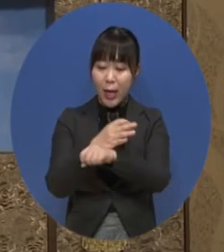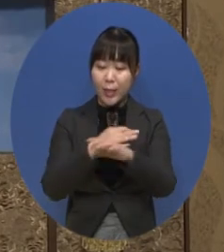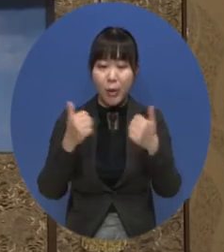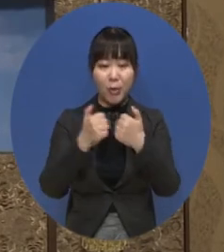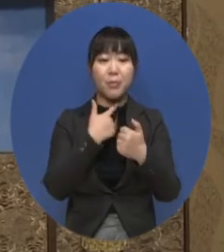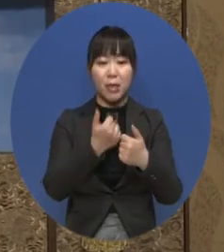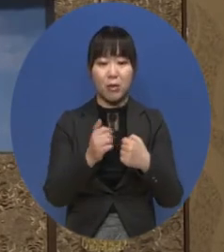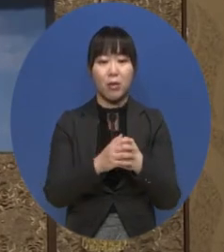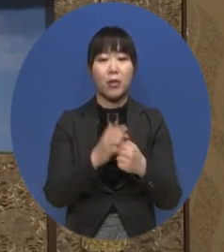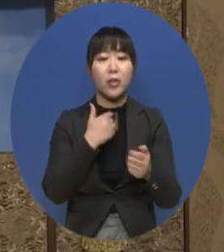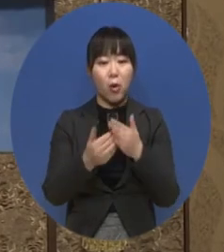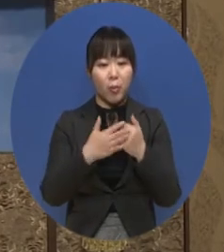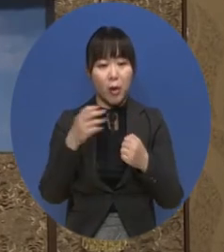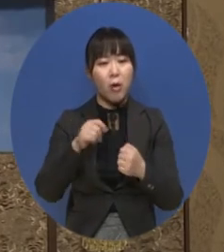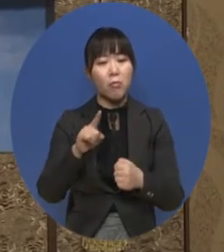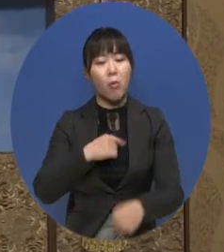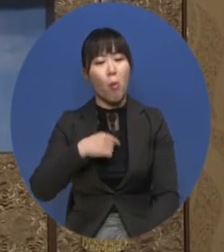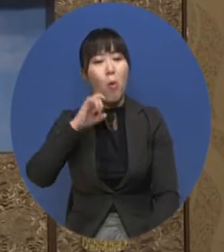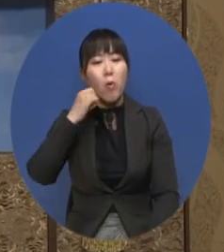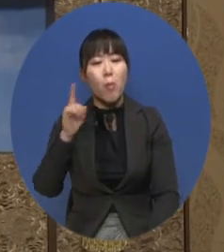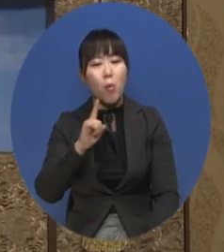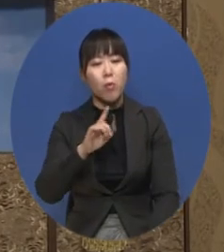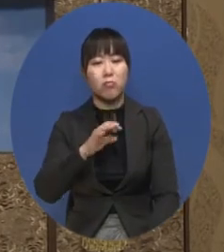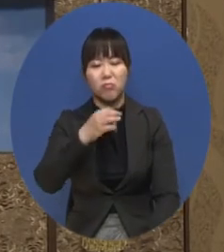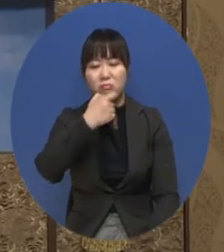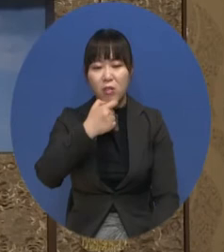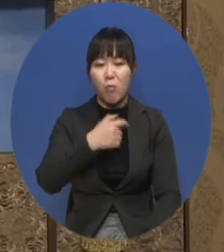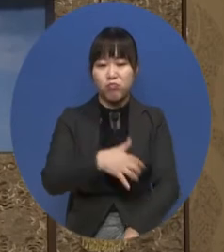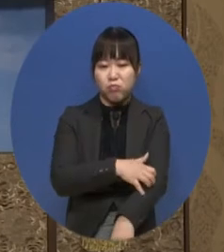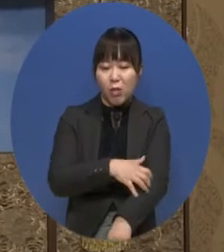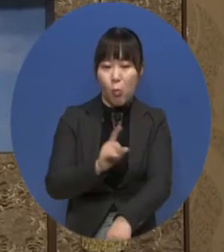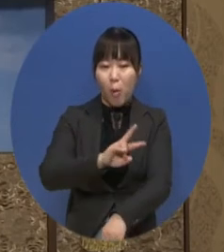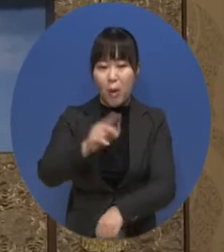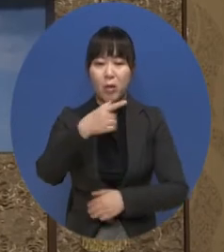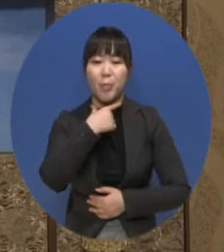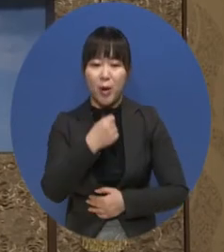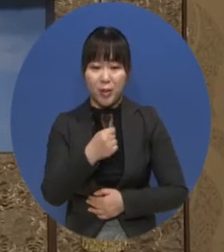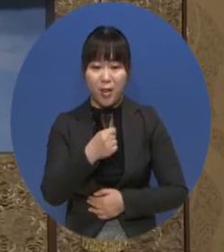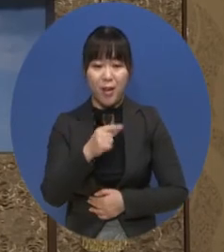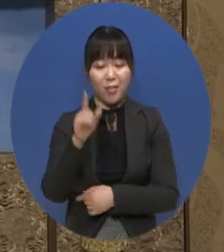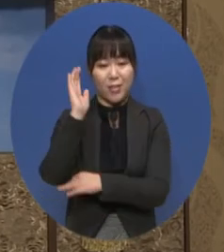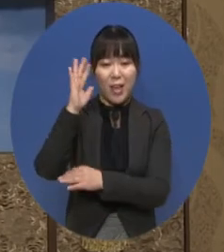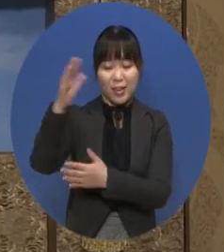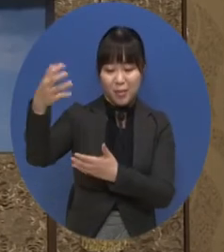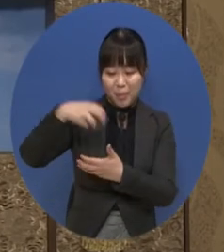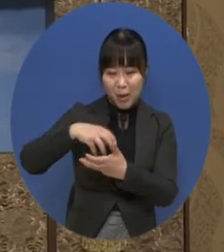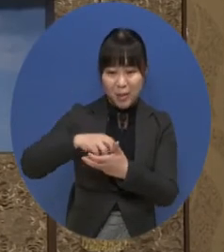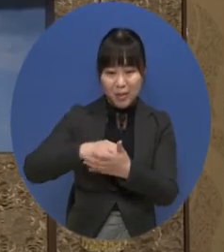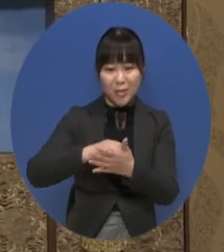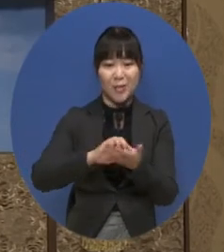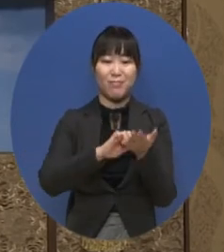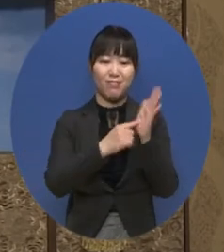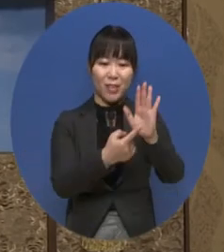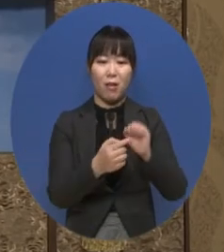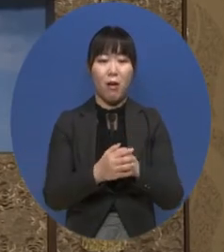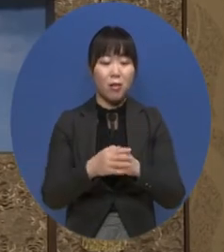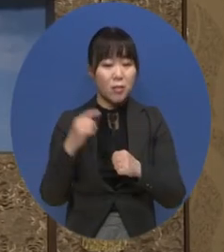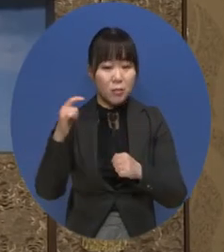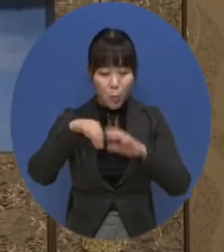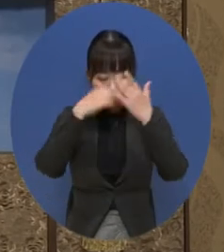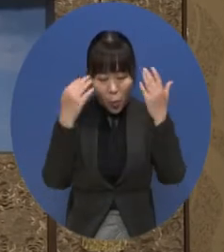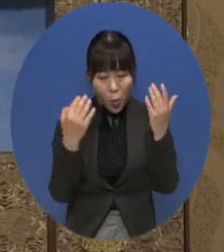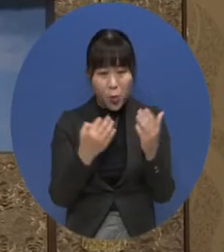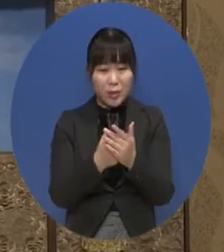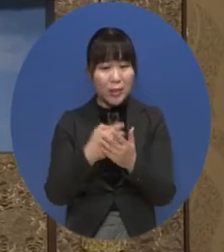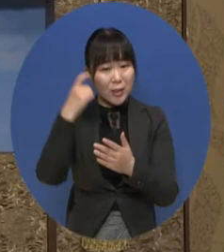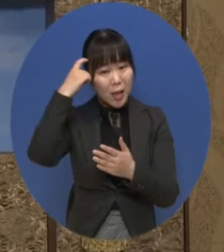경험을 토대로 나는 뭐가 어렵고 싫었다, 뭐가 불편했다, 뭐가 바뀌었으면 좋겠다라는 얘기를 해주신 걸 또 담았어요. 그러니까 생생한 목소리가 다 담겨